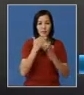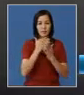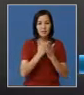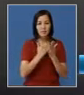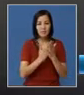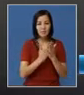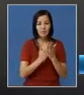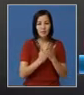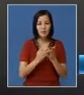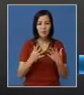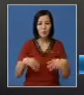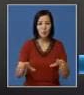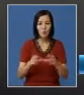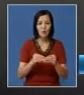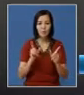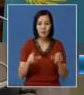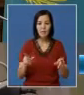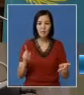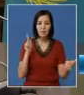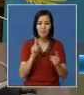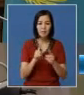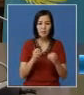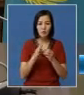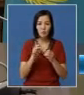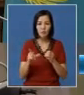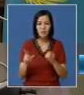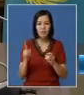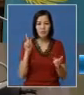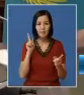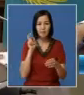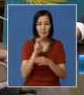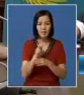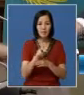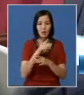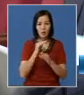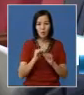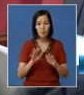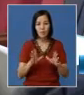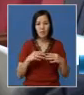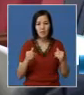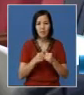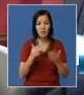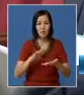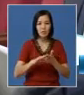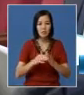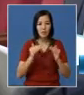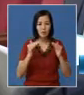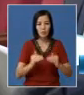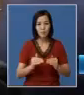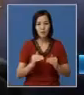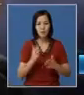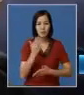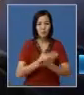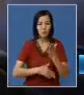тығыздығына қарамастан қоғамдық қабылдау өткізді. Оған 15 шақты тұрғын келген. Қатарында көп балалы, жағдайы төмен отбасылар мен мүмкіндік